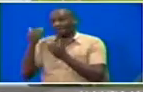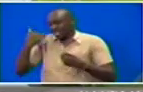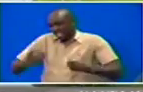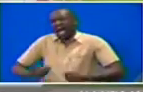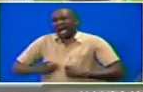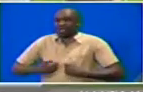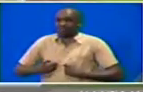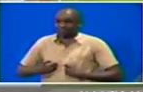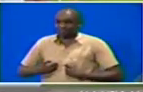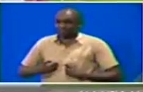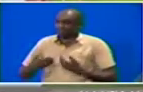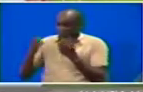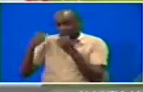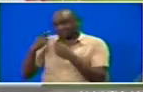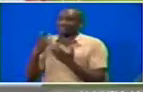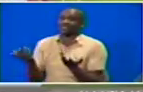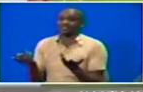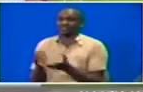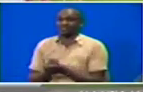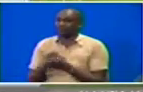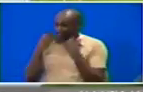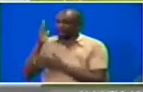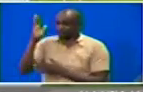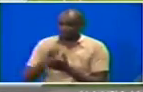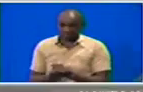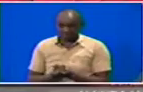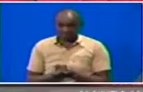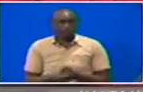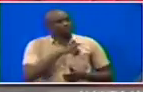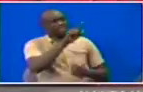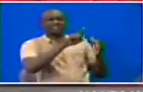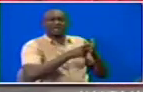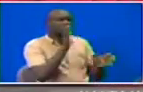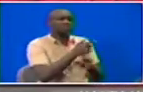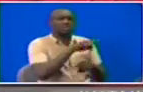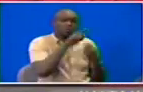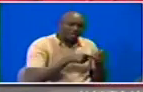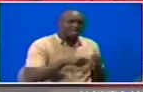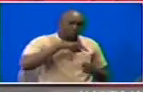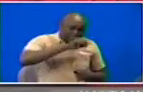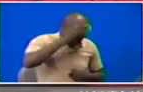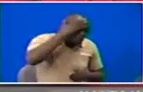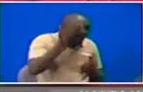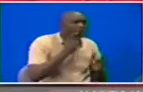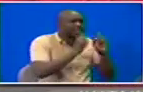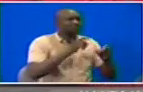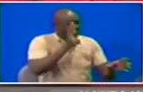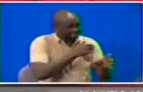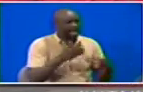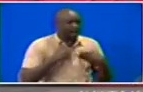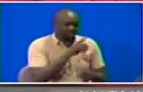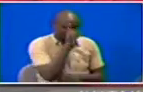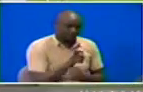tunakuwa hivyo unavyotuona. Naam, tunashukuru Mungu. Hivi basi ulianza kuimba lini na uligundua vipi una kipaji cha